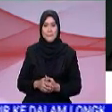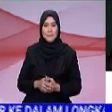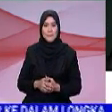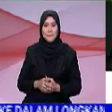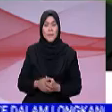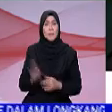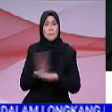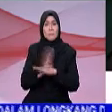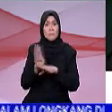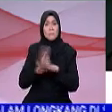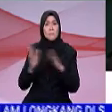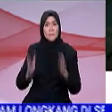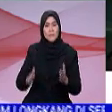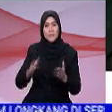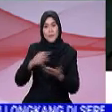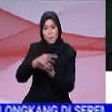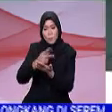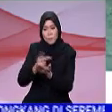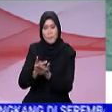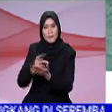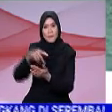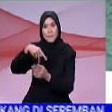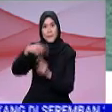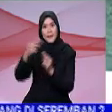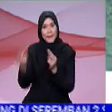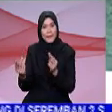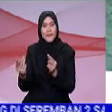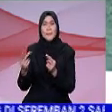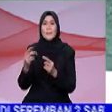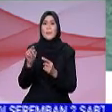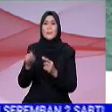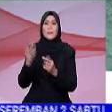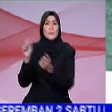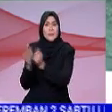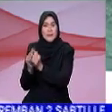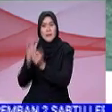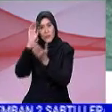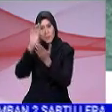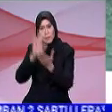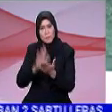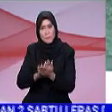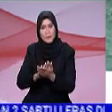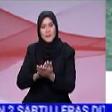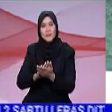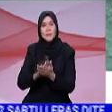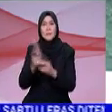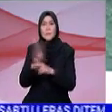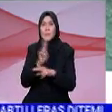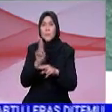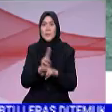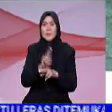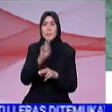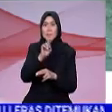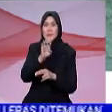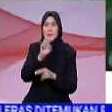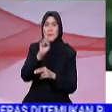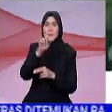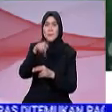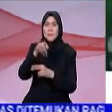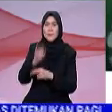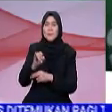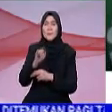Menurut pengusaha ketupat pandan Nur Hayati Muhammad Isa, dia dan suaminya Ahmad Kamarudin menggunapakai resipi neneknya